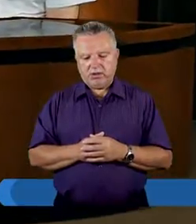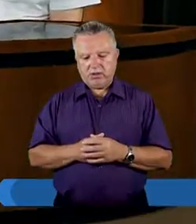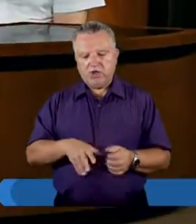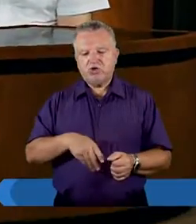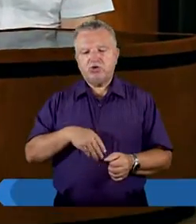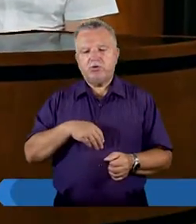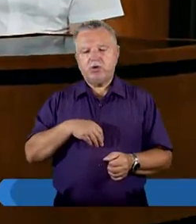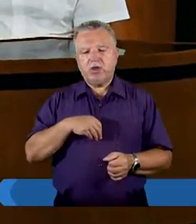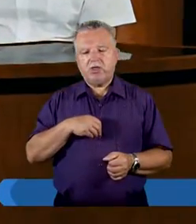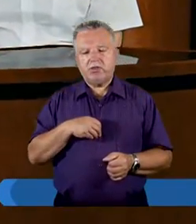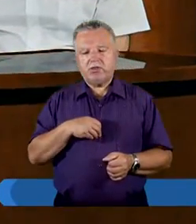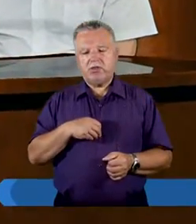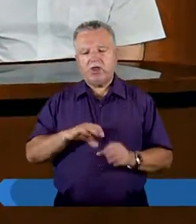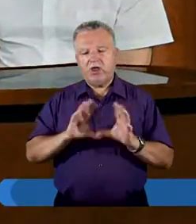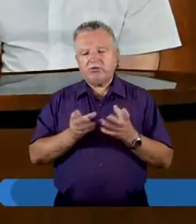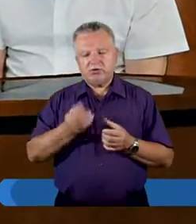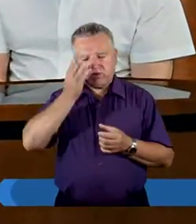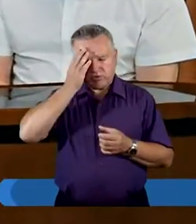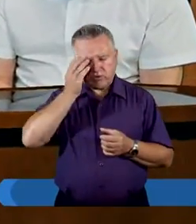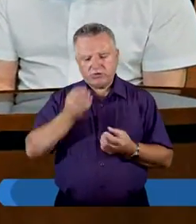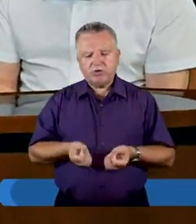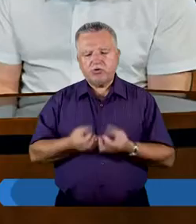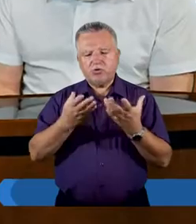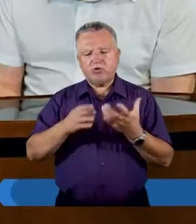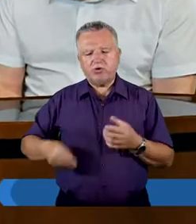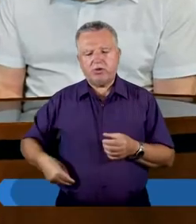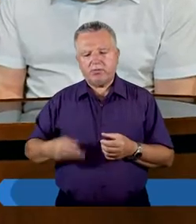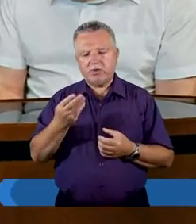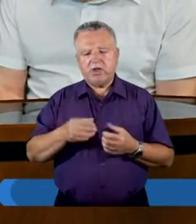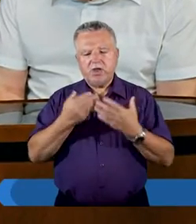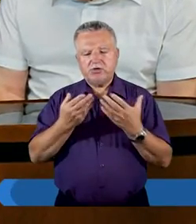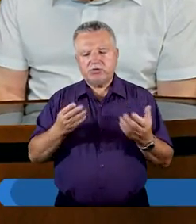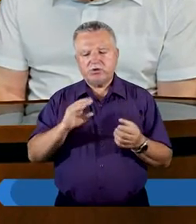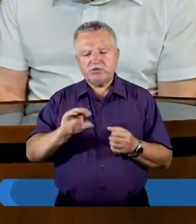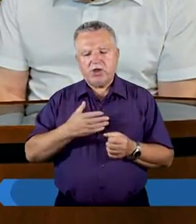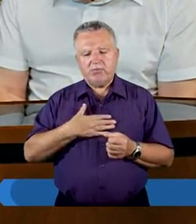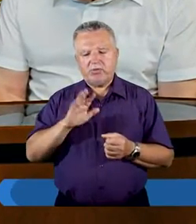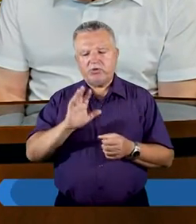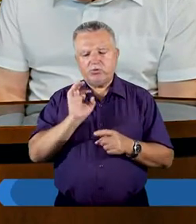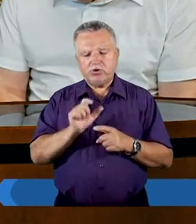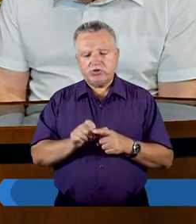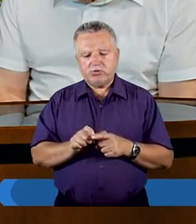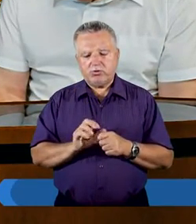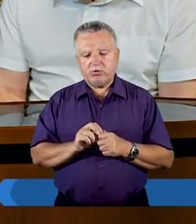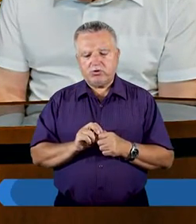Święty i Wszechwiedzący, Stwórco i Panie, dziękujemy, że mamy Twoje